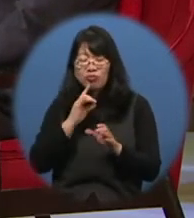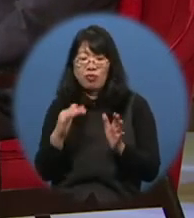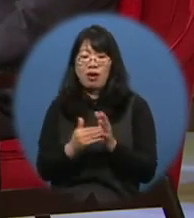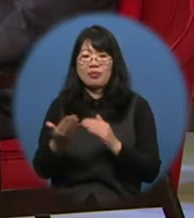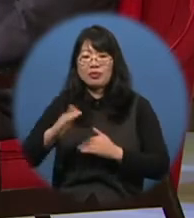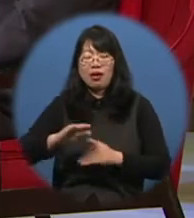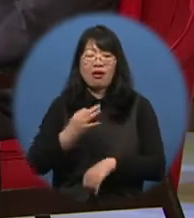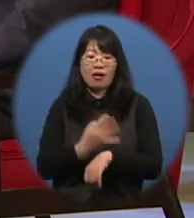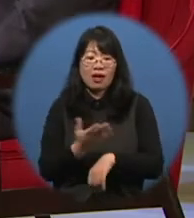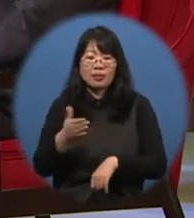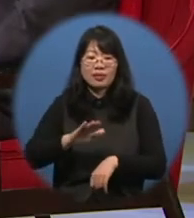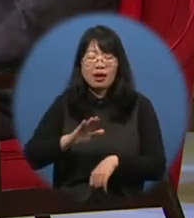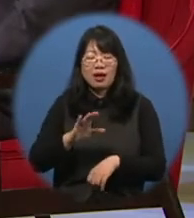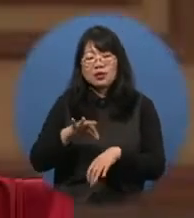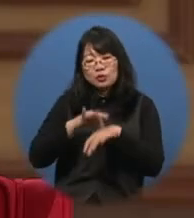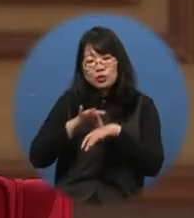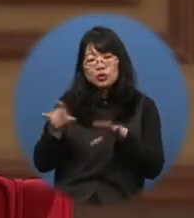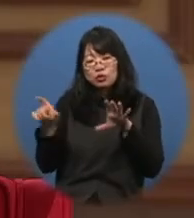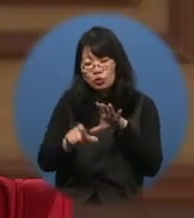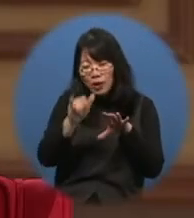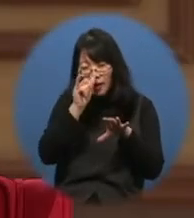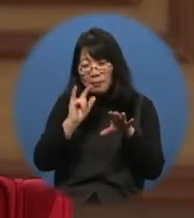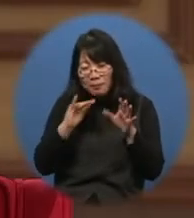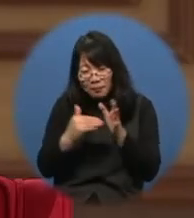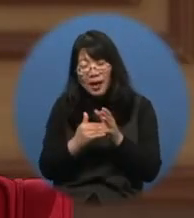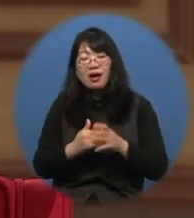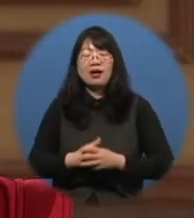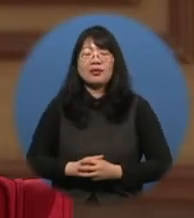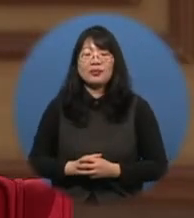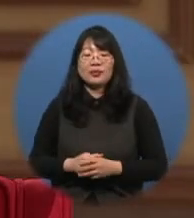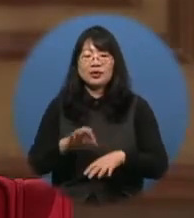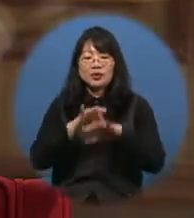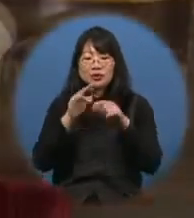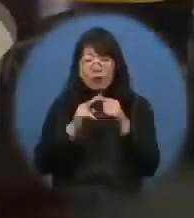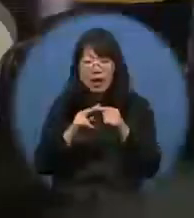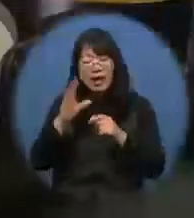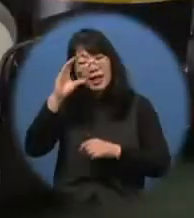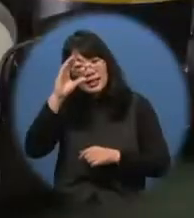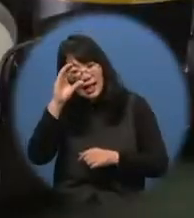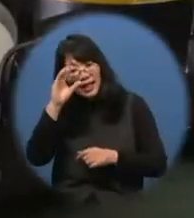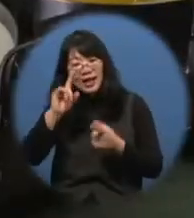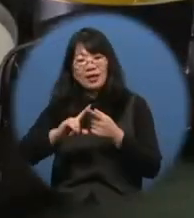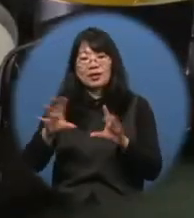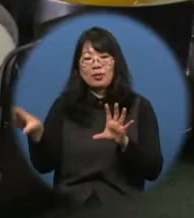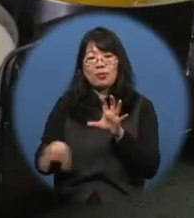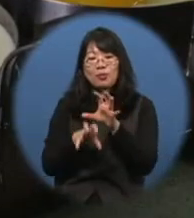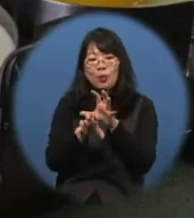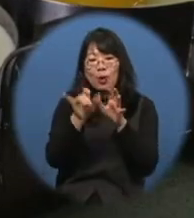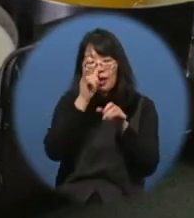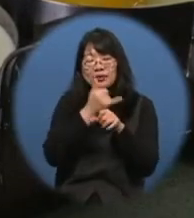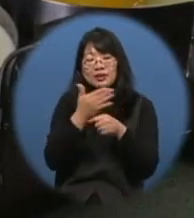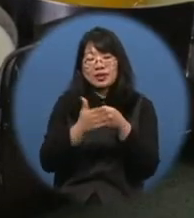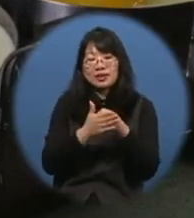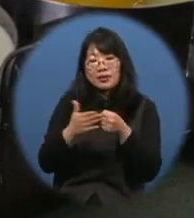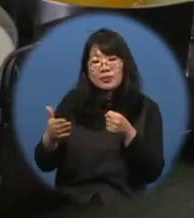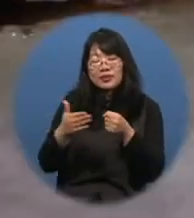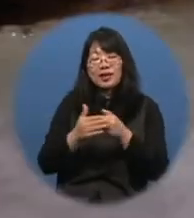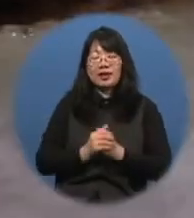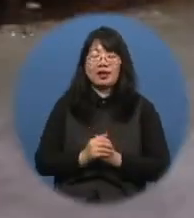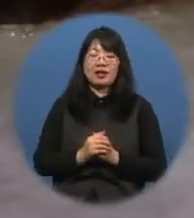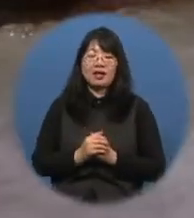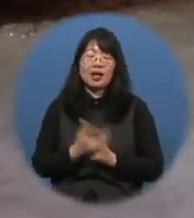간단한 거기에 메뉴로. 이제 육류가 들어가는군요. 그렇죠. 아. 네, 육류와 계란을 예. 포함시켜가지고